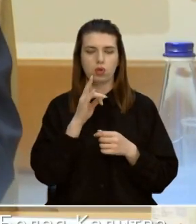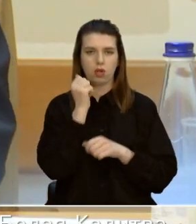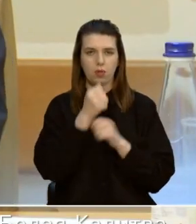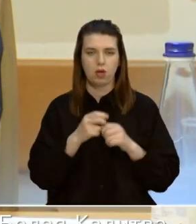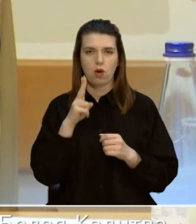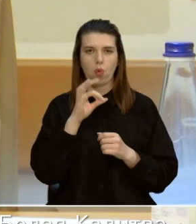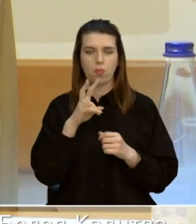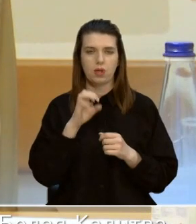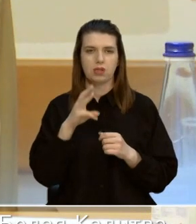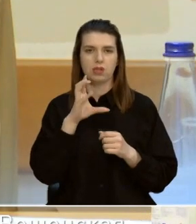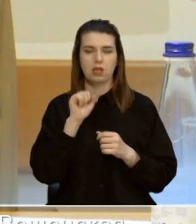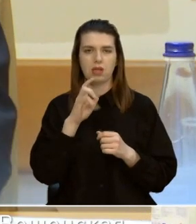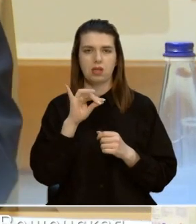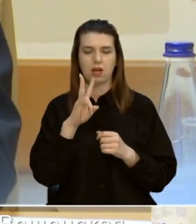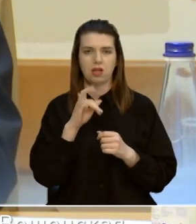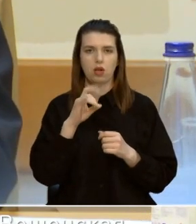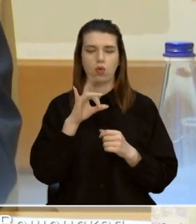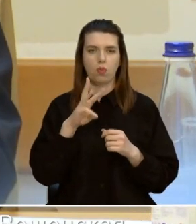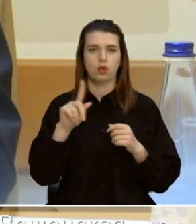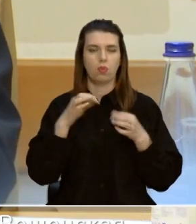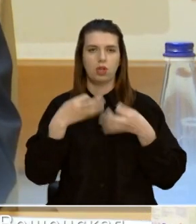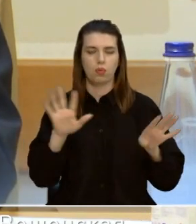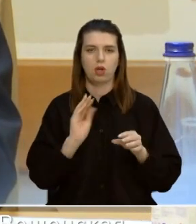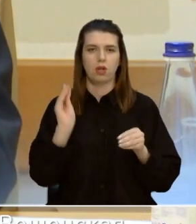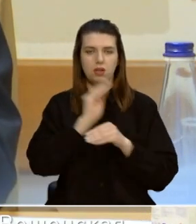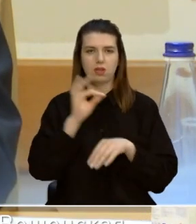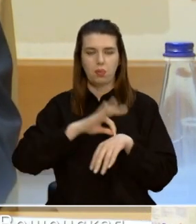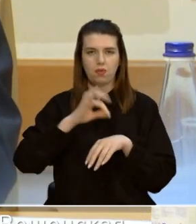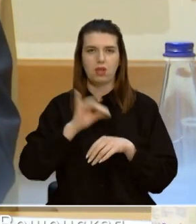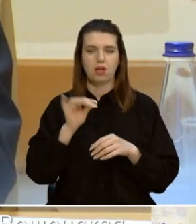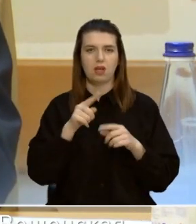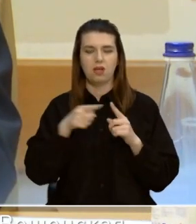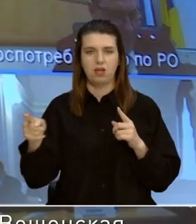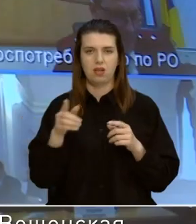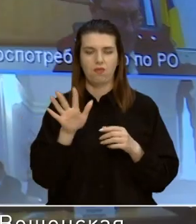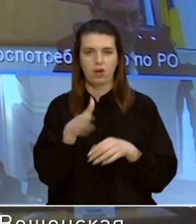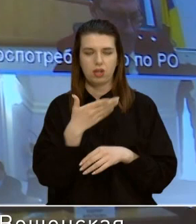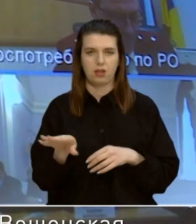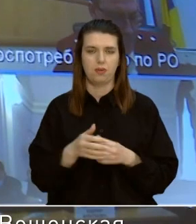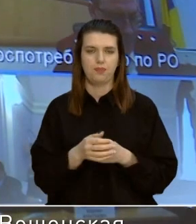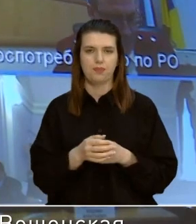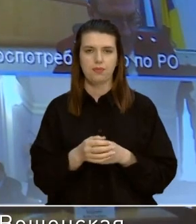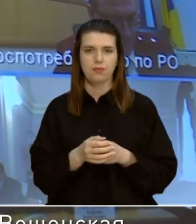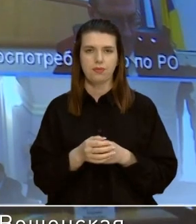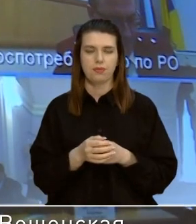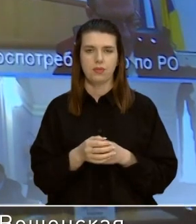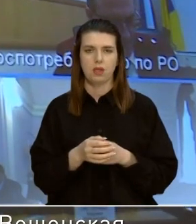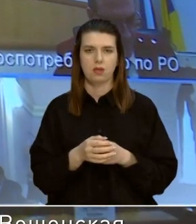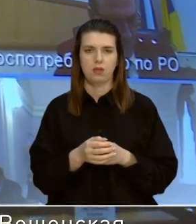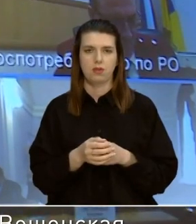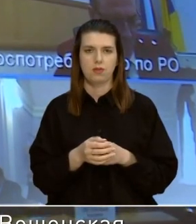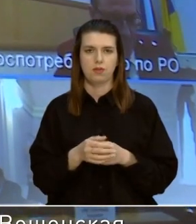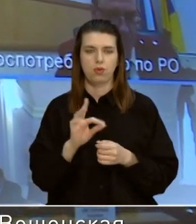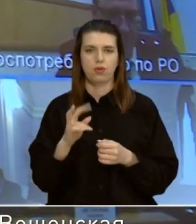проработать комплекс санитарных мер, чтобы не допустить роста заболеваемости после длинных выходных. Оксана Мельничук, Виктория Щетинина,